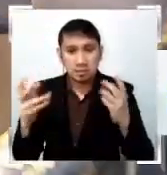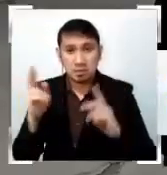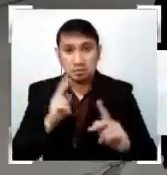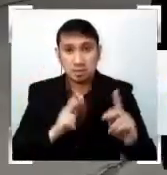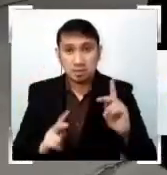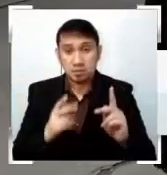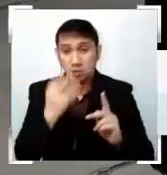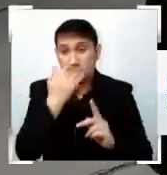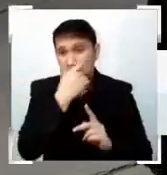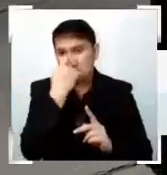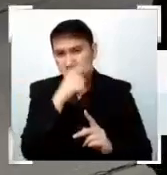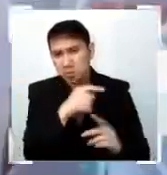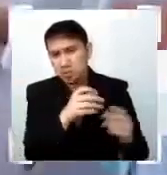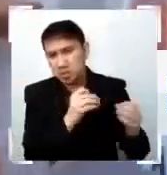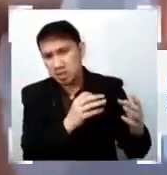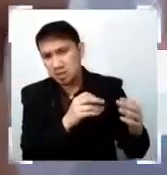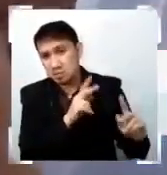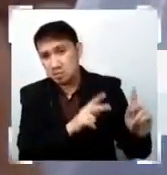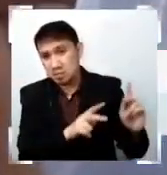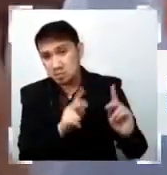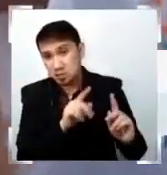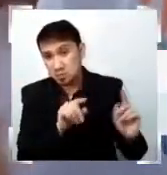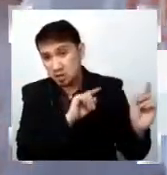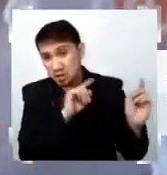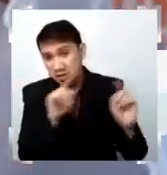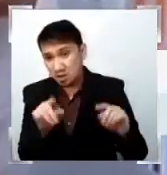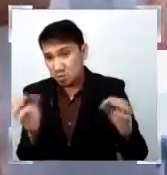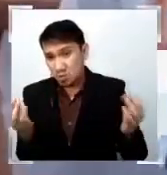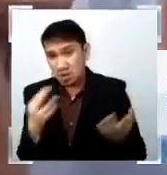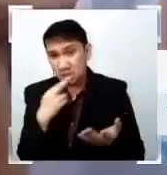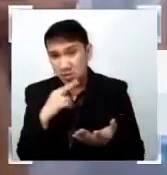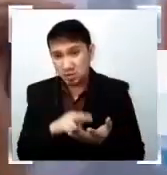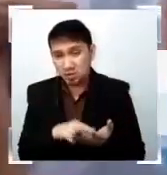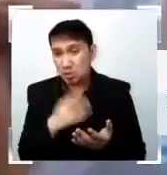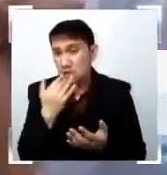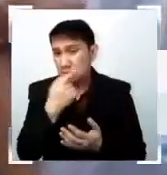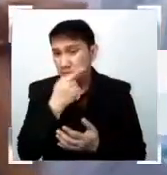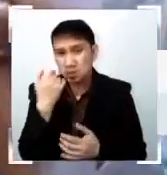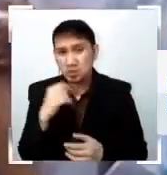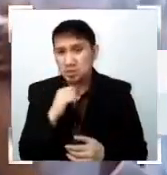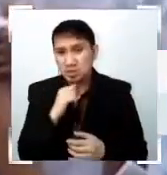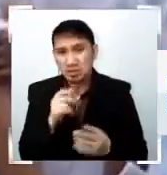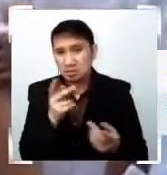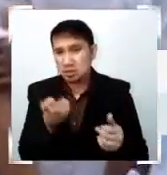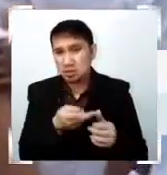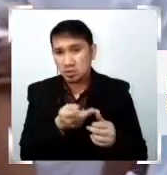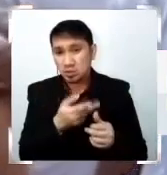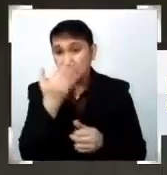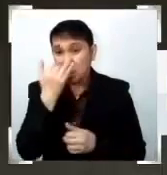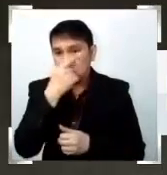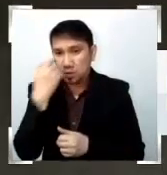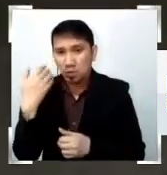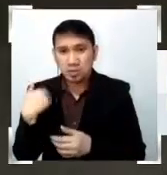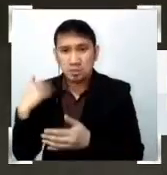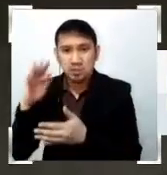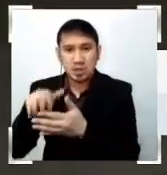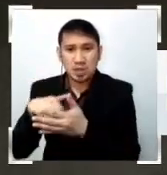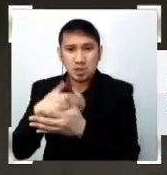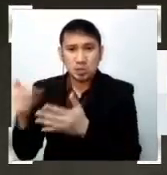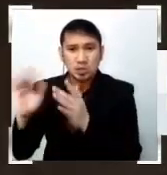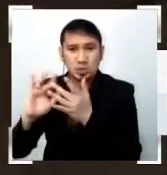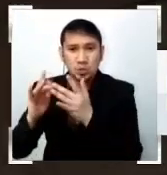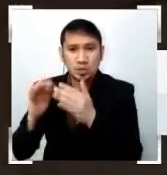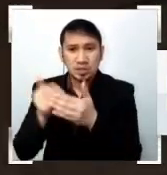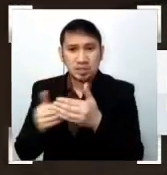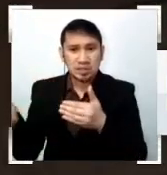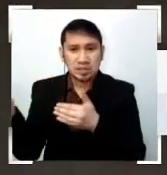walk-in, which is sila yung less priority namin kasi meron po kaming mga naka-schedule sa online namin. Sa